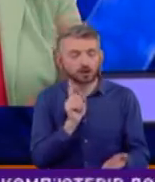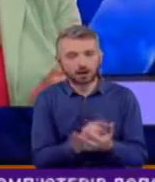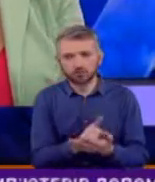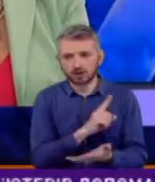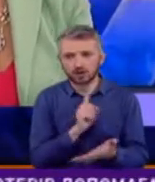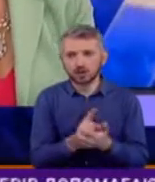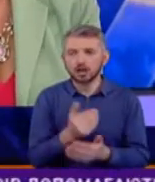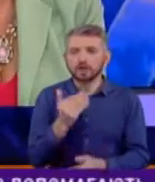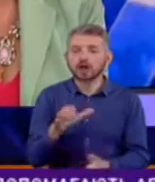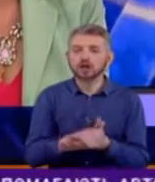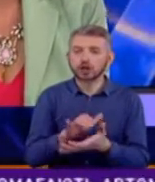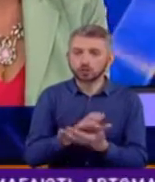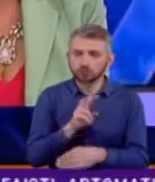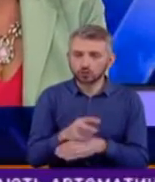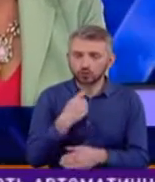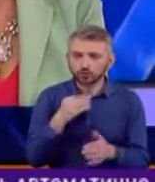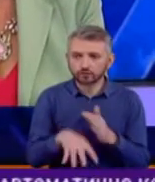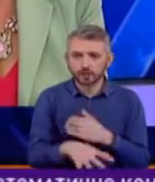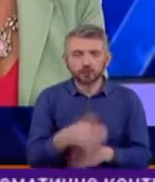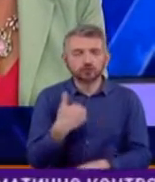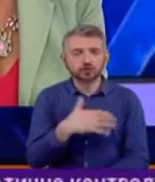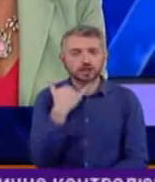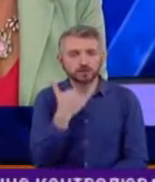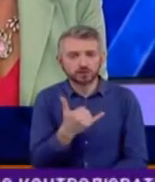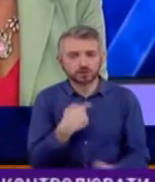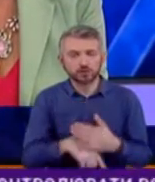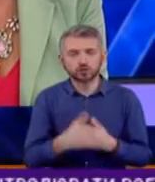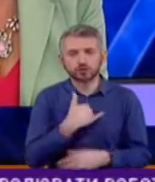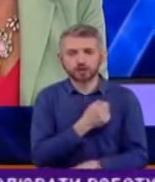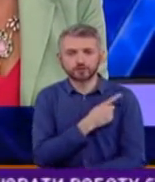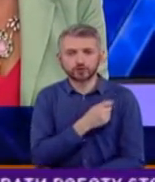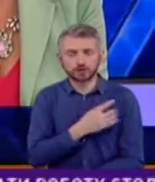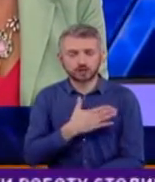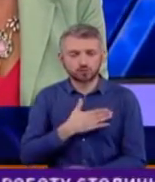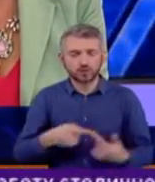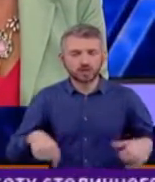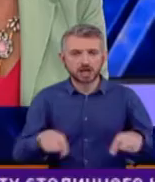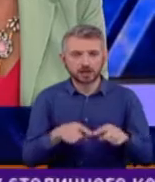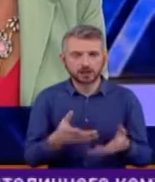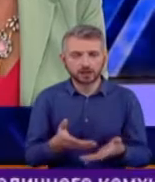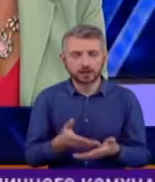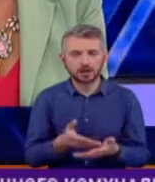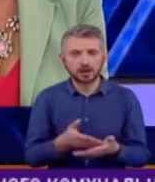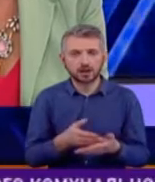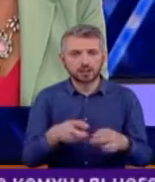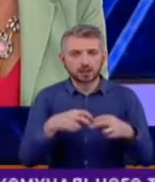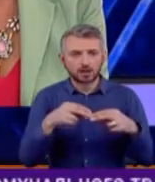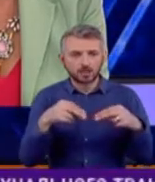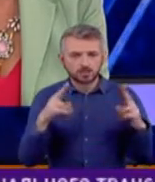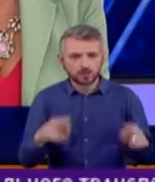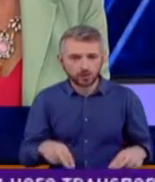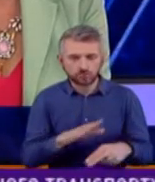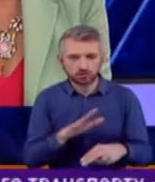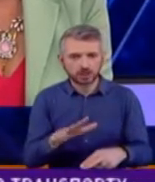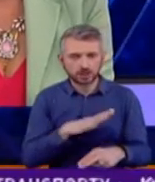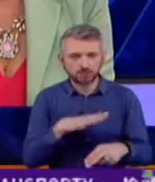А как же? И ваши знакомые пойдут голосовать? Звонил, потому что у нас в Одессе на моей делянке, значит, неопечатанные были